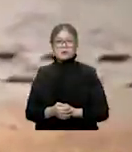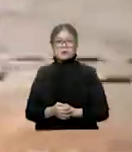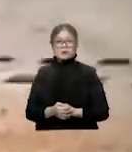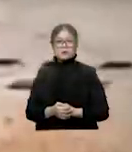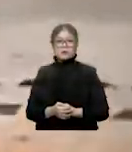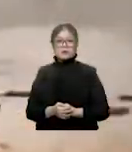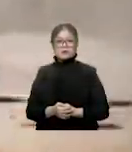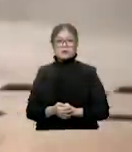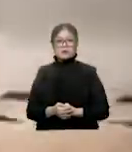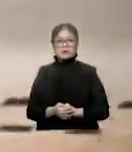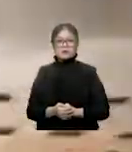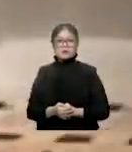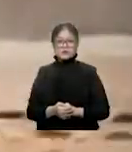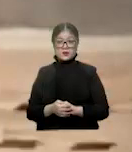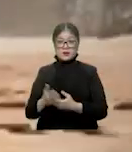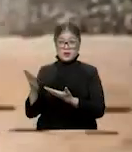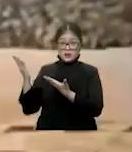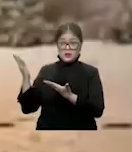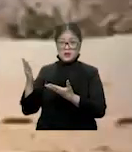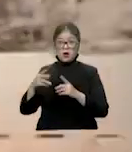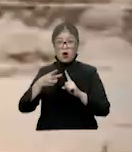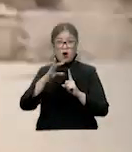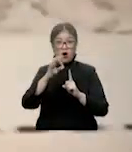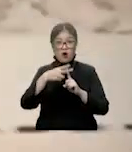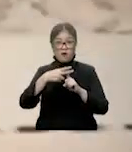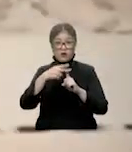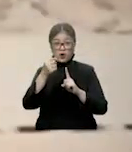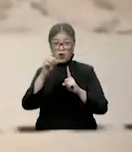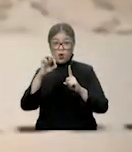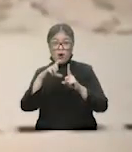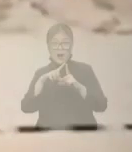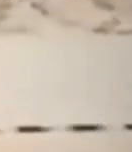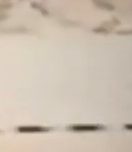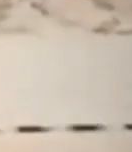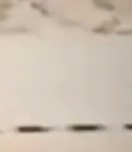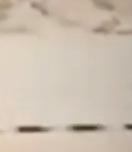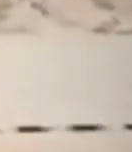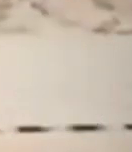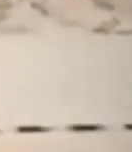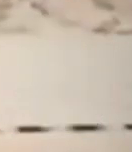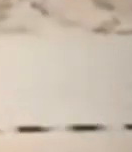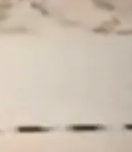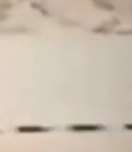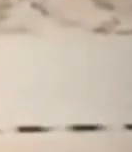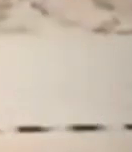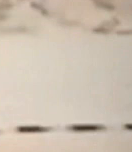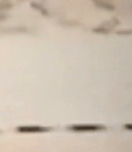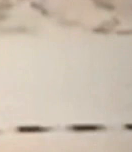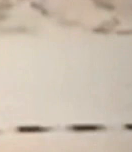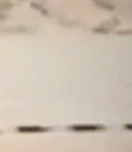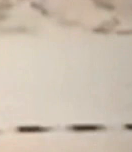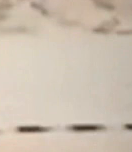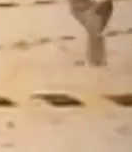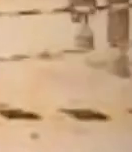Ajang balap off-road expo di Kecamatan Sungai Gelam, Muaro Jambi berujung petaka. Salah satu mobil peserta balap